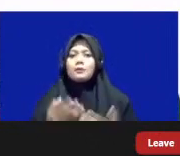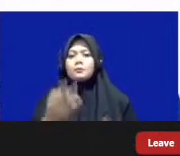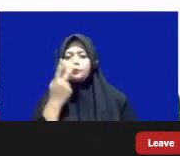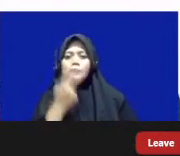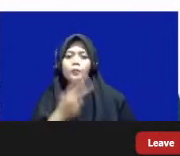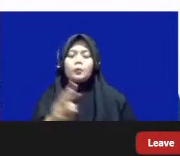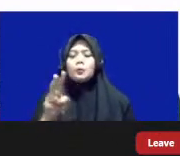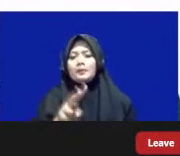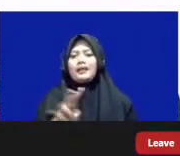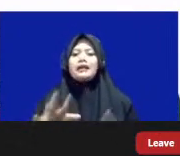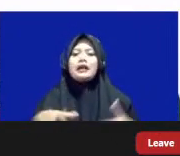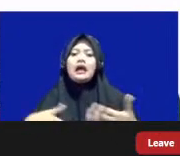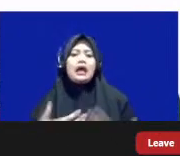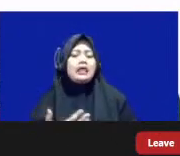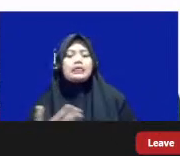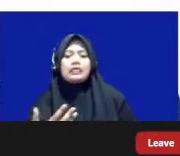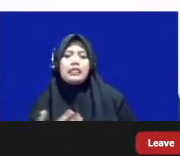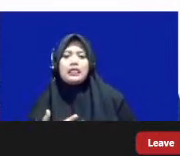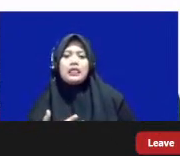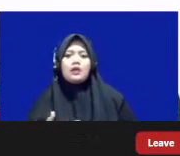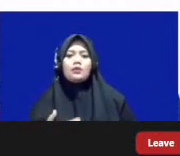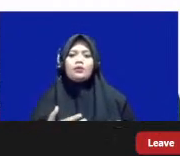atau